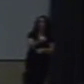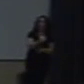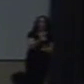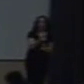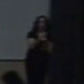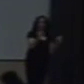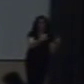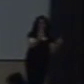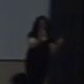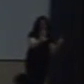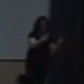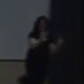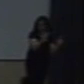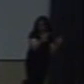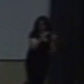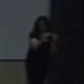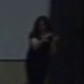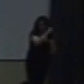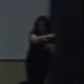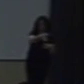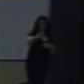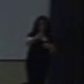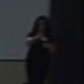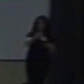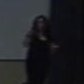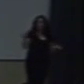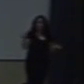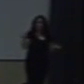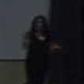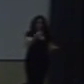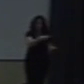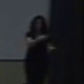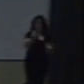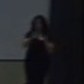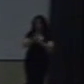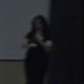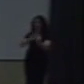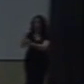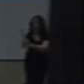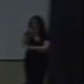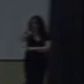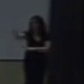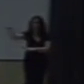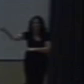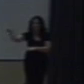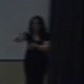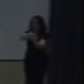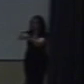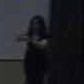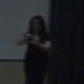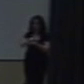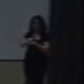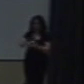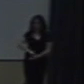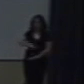valors, vull dir, nosaltres, bueno, jo suposo que l'Agnès encara més ara, a vegades dèiem, la